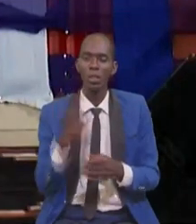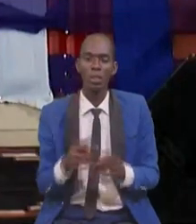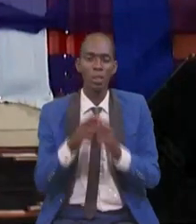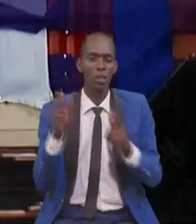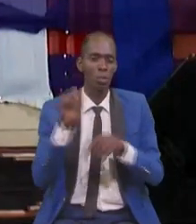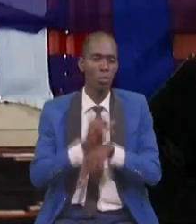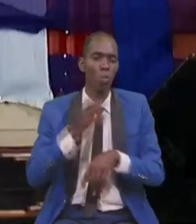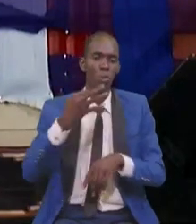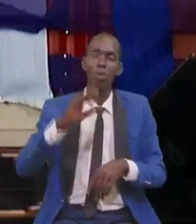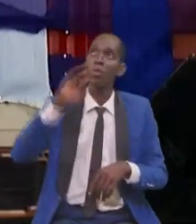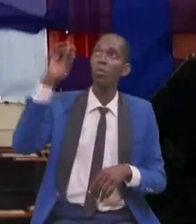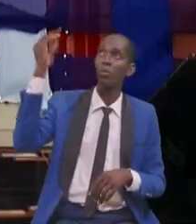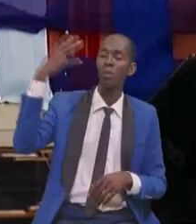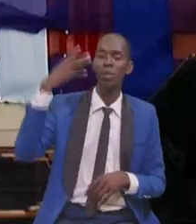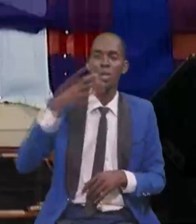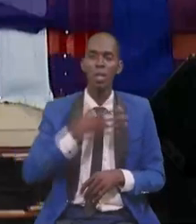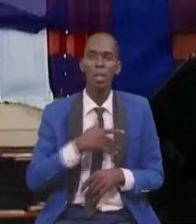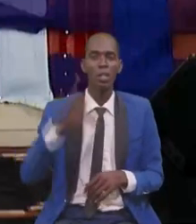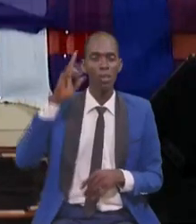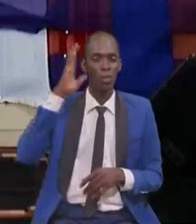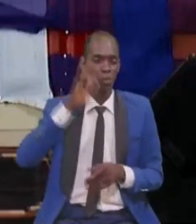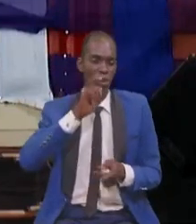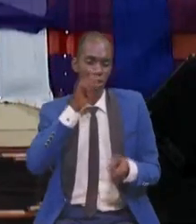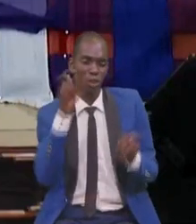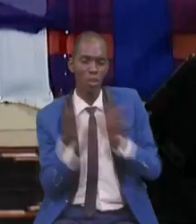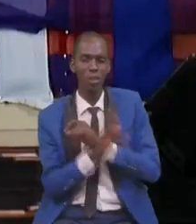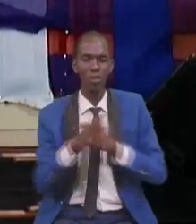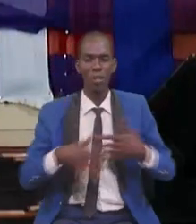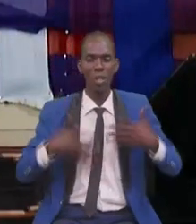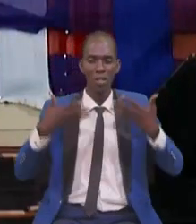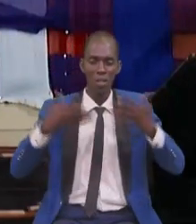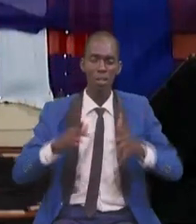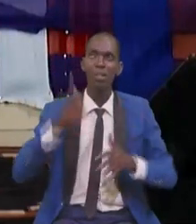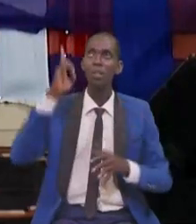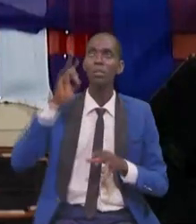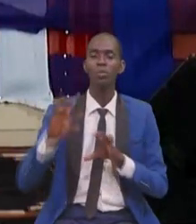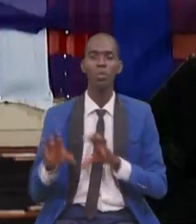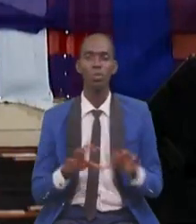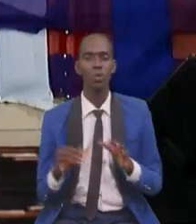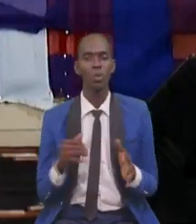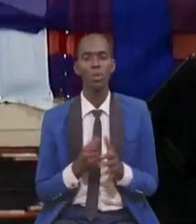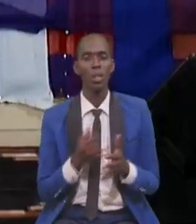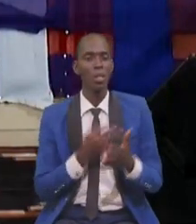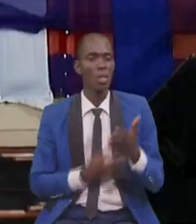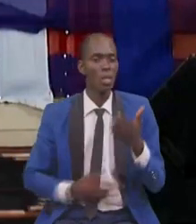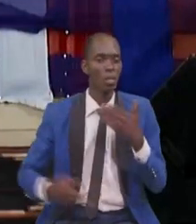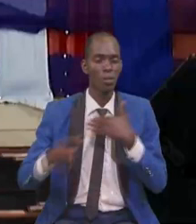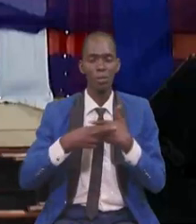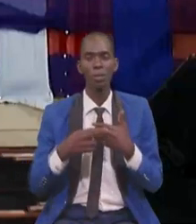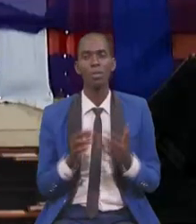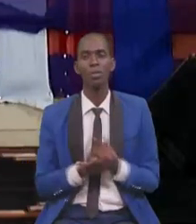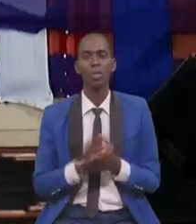grâce. Et il va transformer votre vie, qu'il le fasse. La